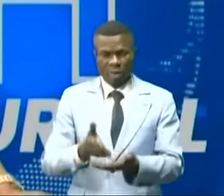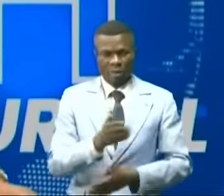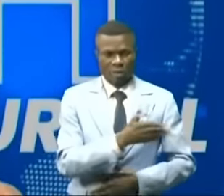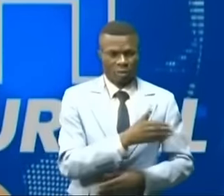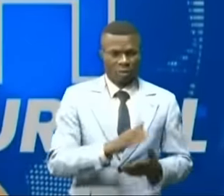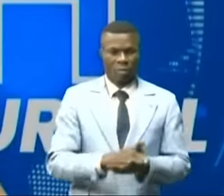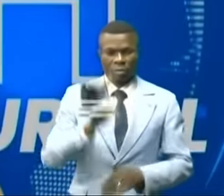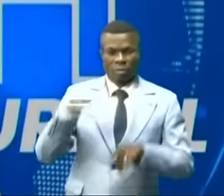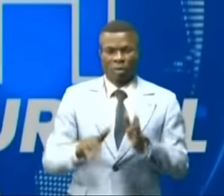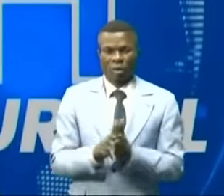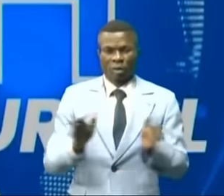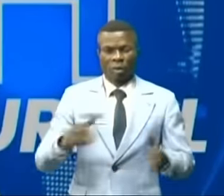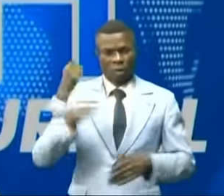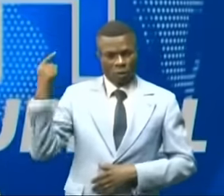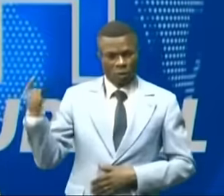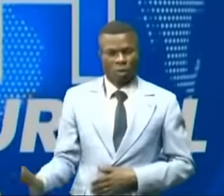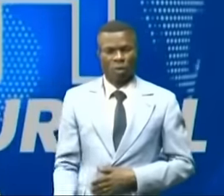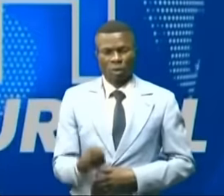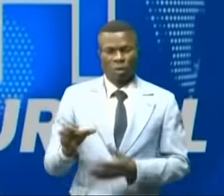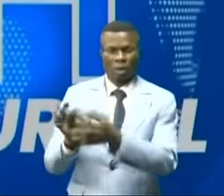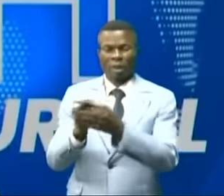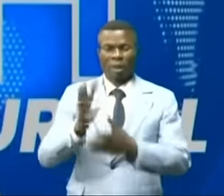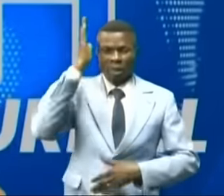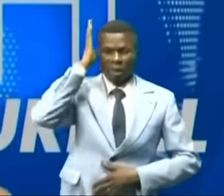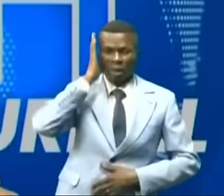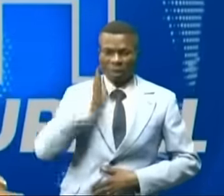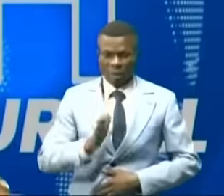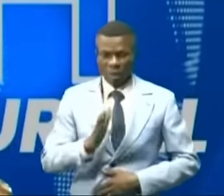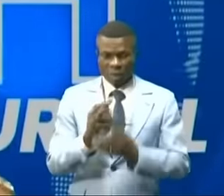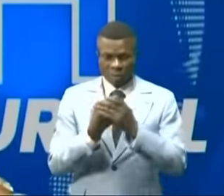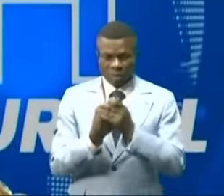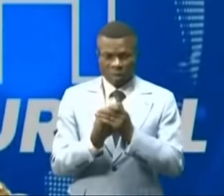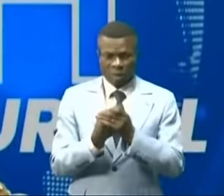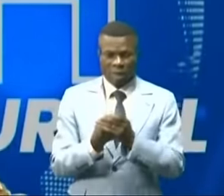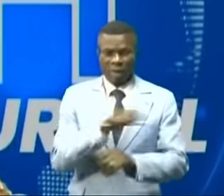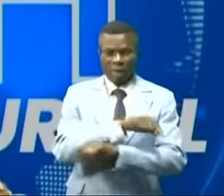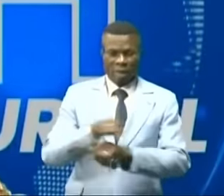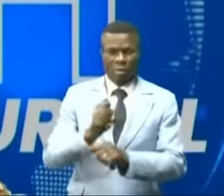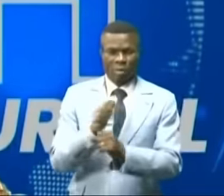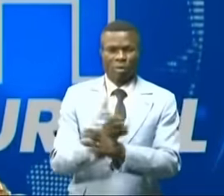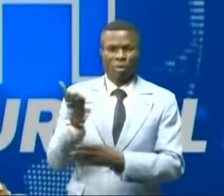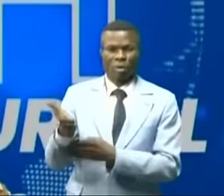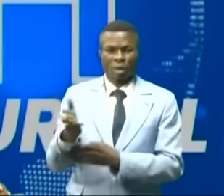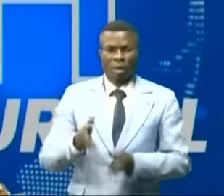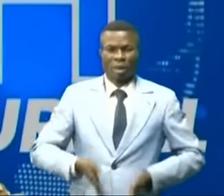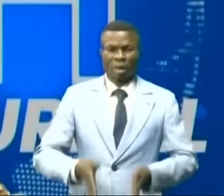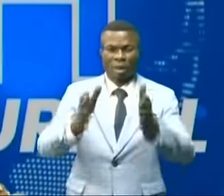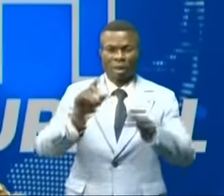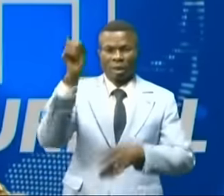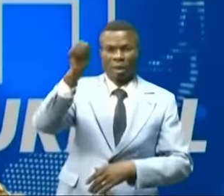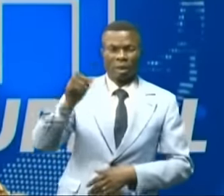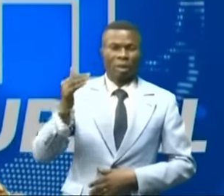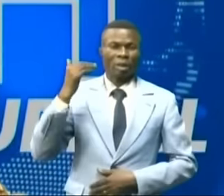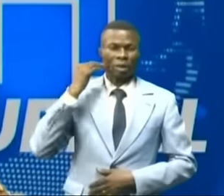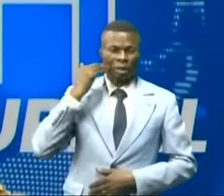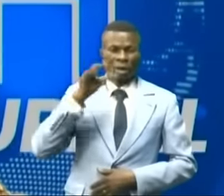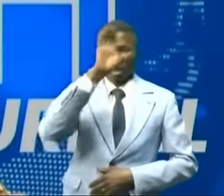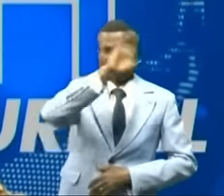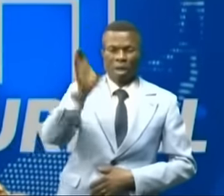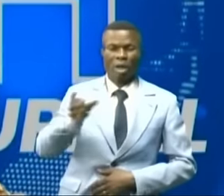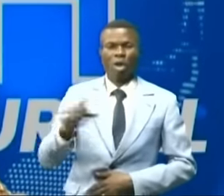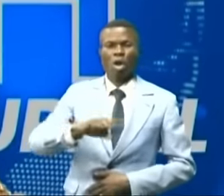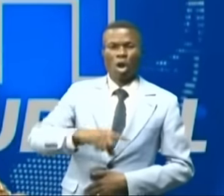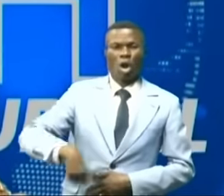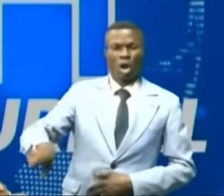Le secrétariat permanent de l'Union sacrée aura bientôt son siège sur le boulevard du 30 juin dans la commune de